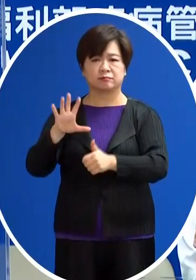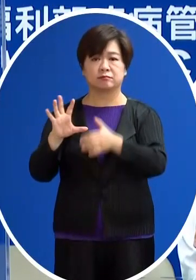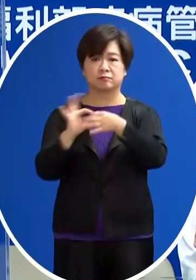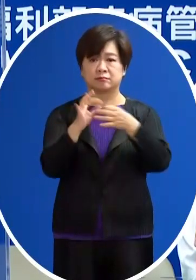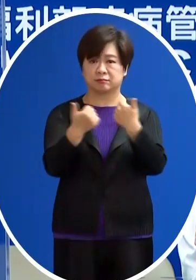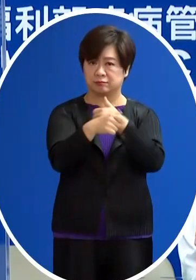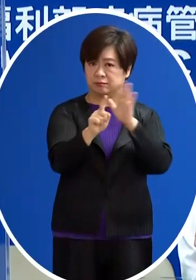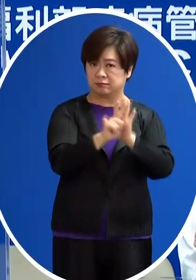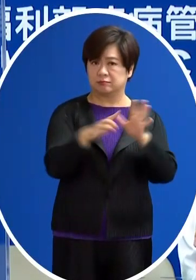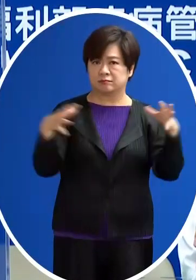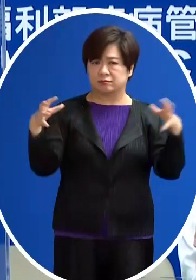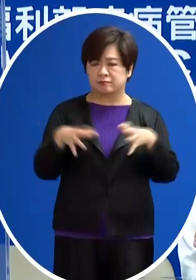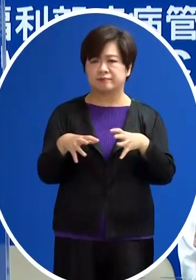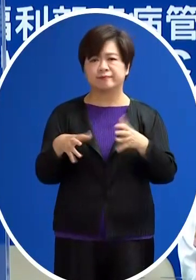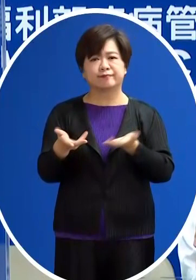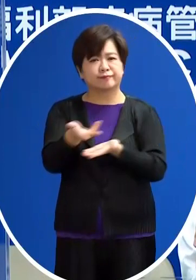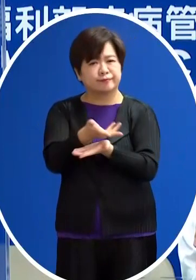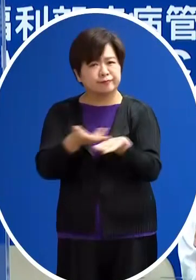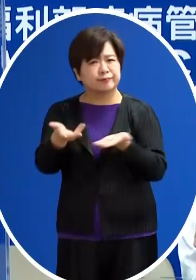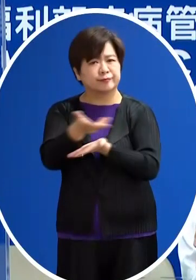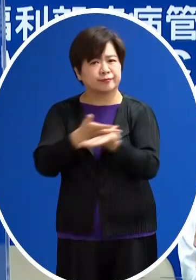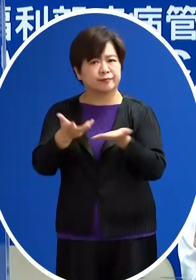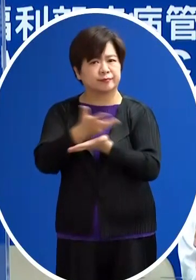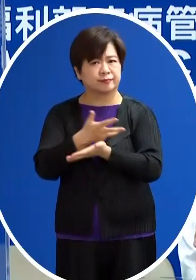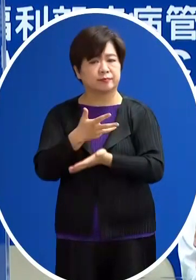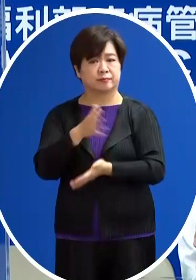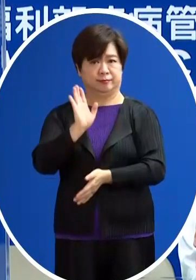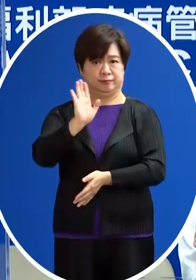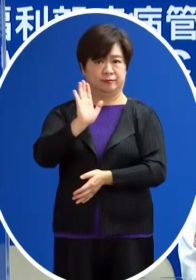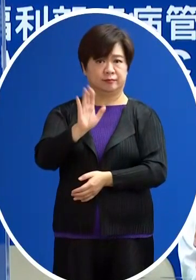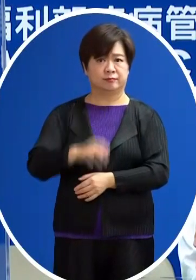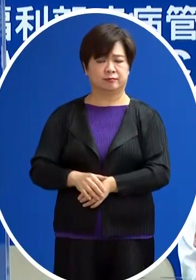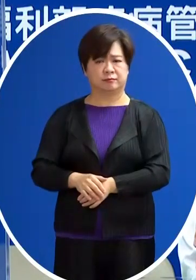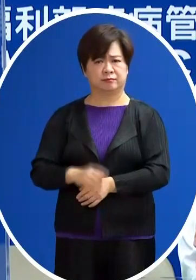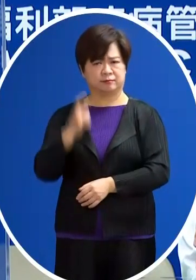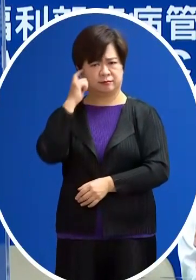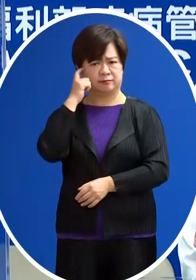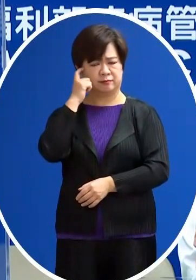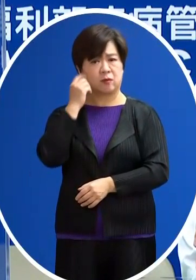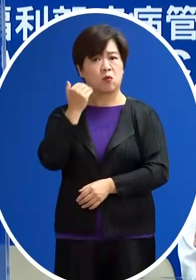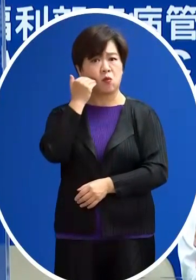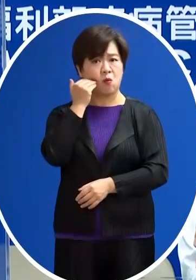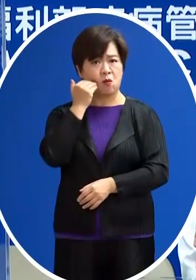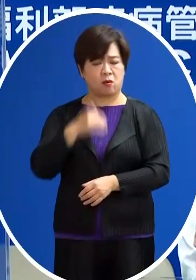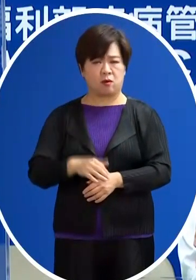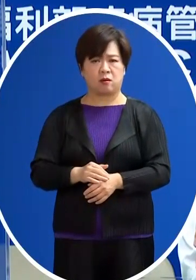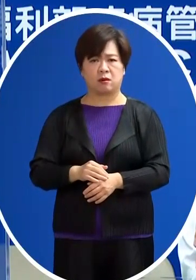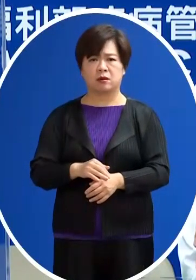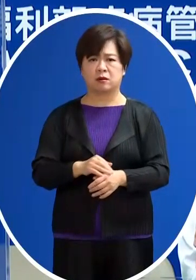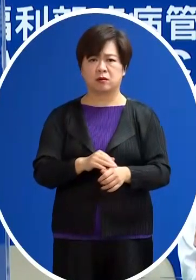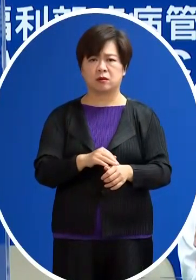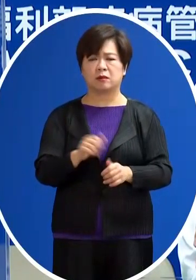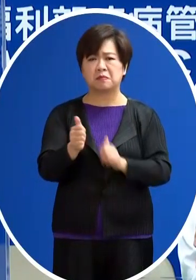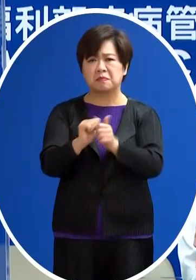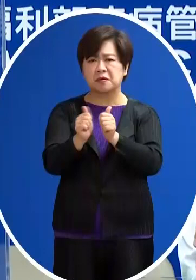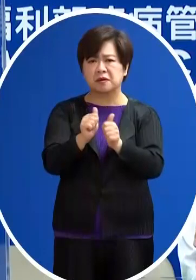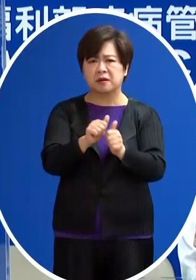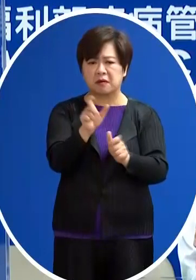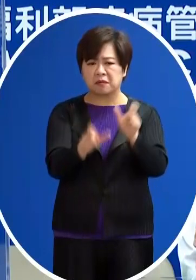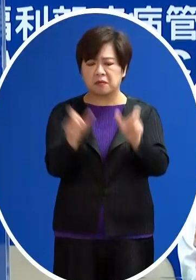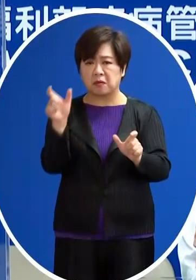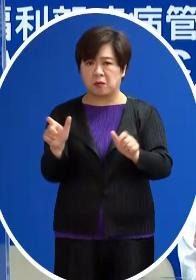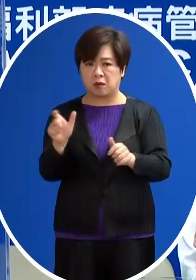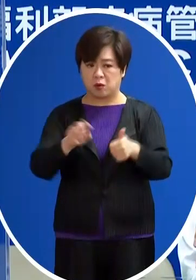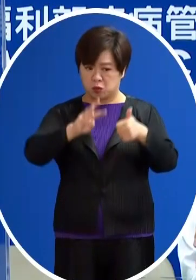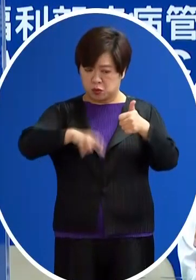代表做了一些讨论。那基本上我们认为在选手训练这个部分因为它有相当完